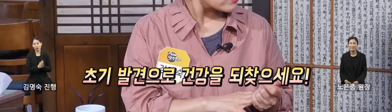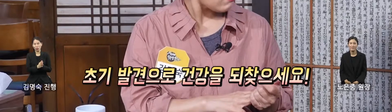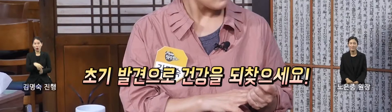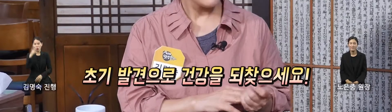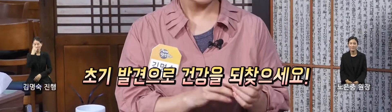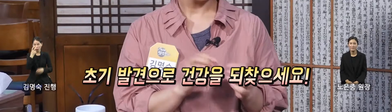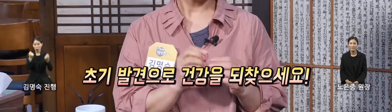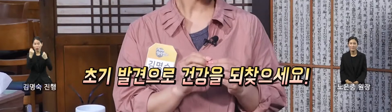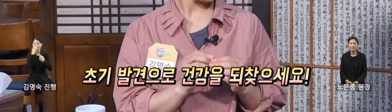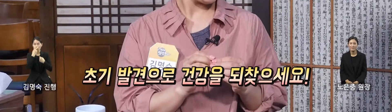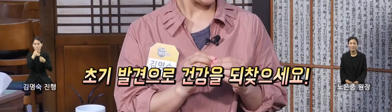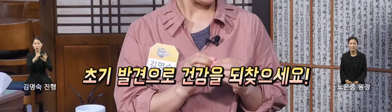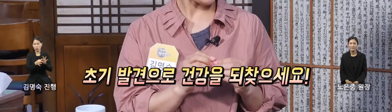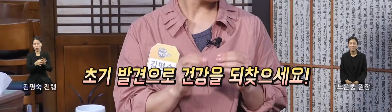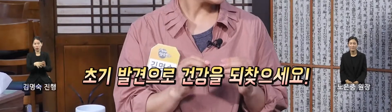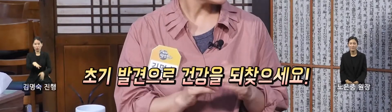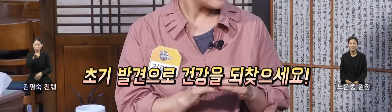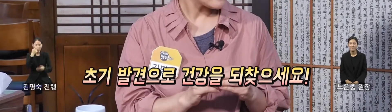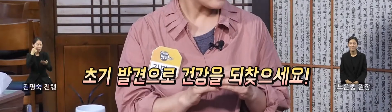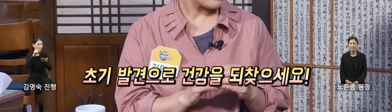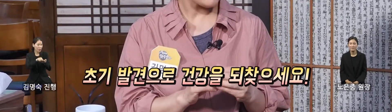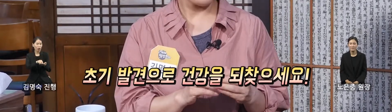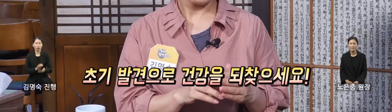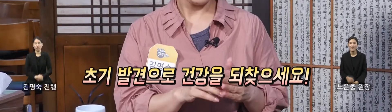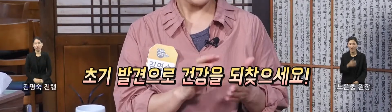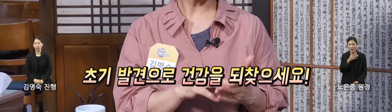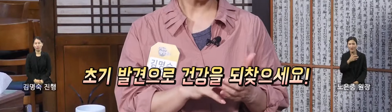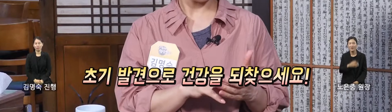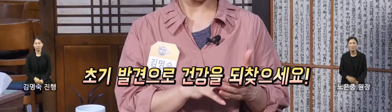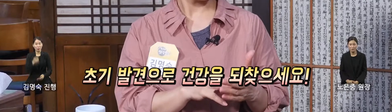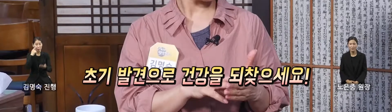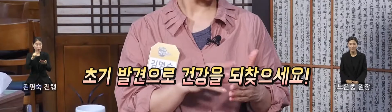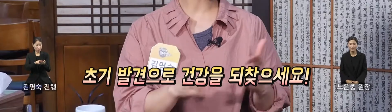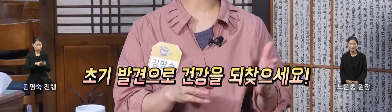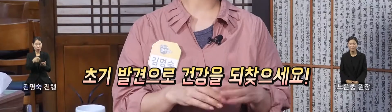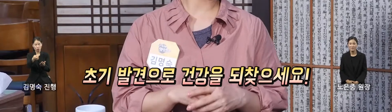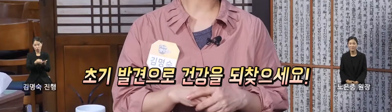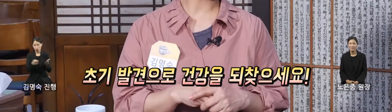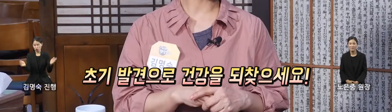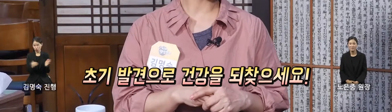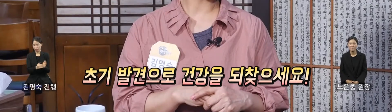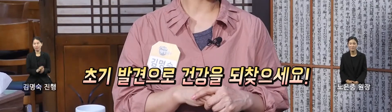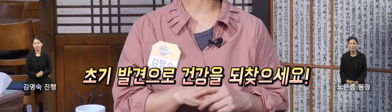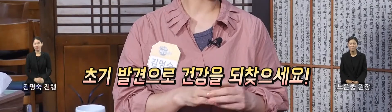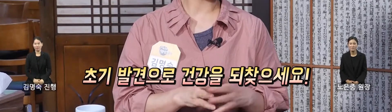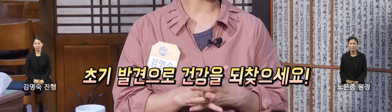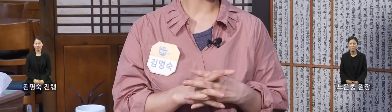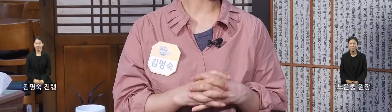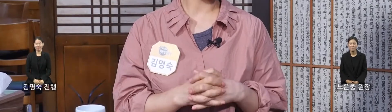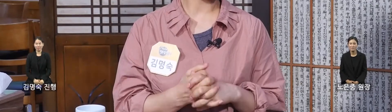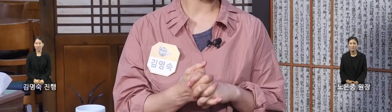건강검진을 통해서 초기에 발견을 되셔서 발견돼가지고 이렇게 수술을 하신 분들이